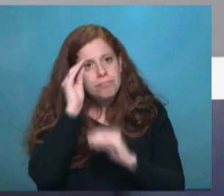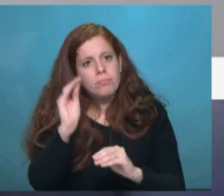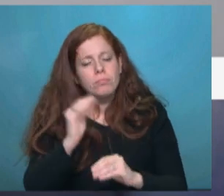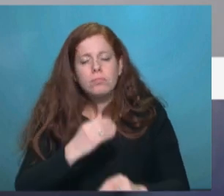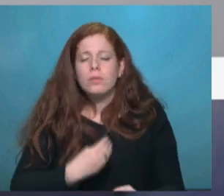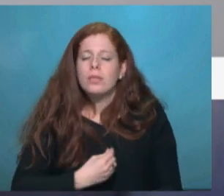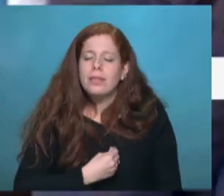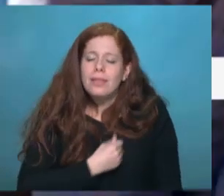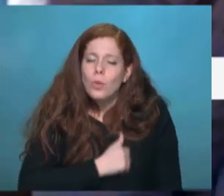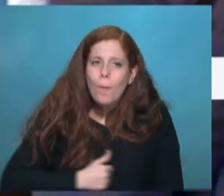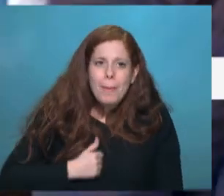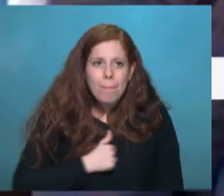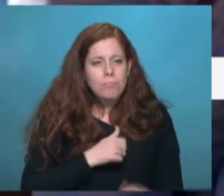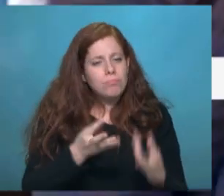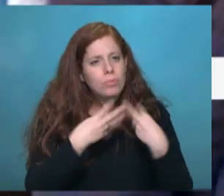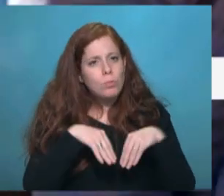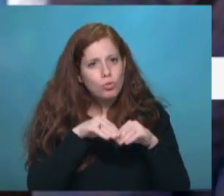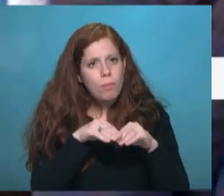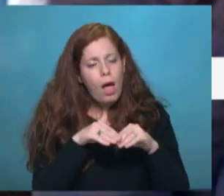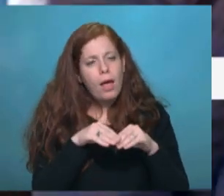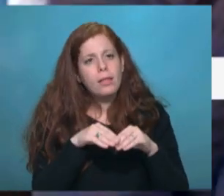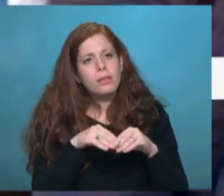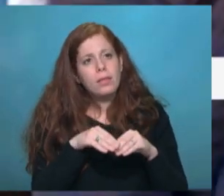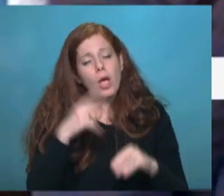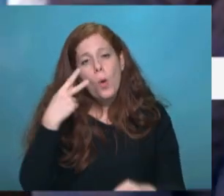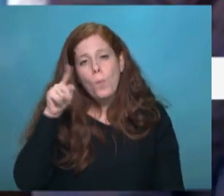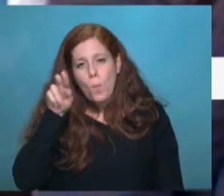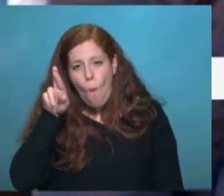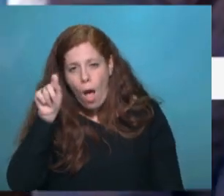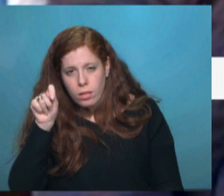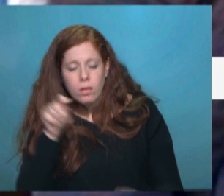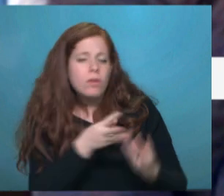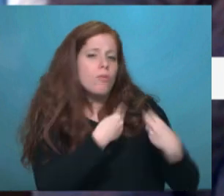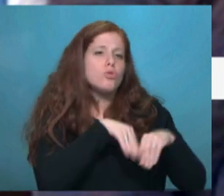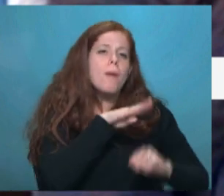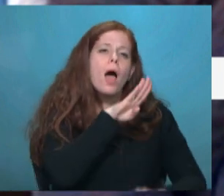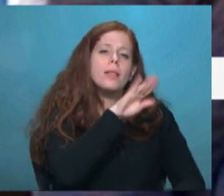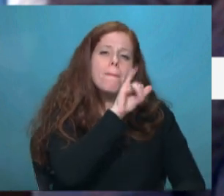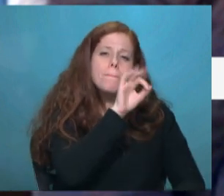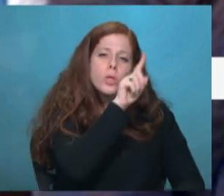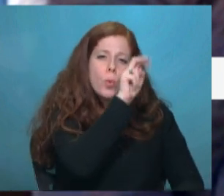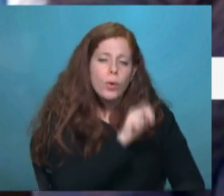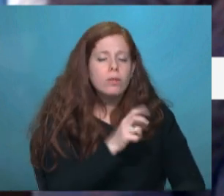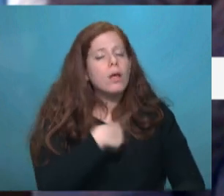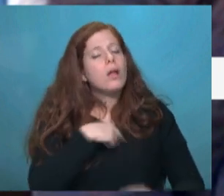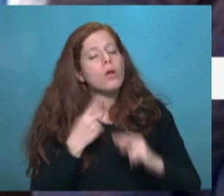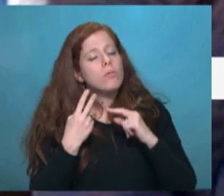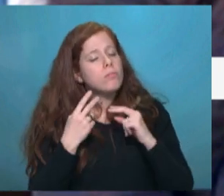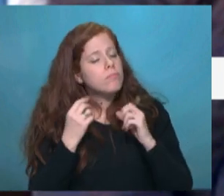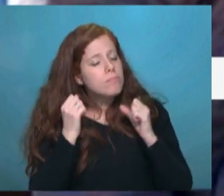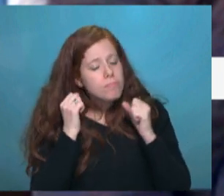תנחומים למשפחת פורט ולמשפחת ביטון. ואנחנו מבטיחים שנעשה